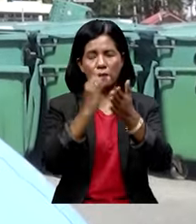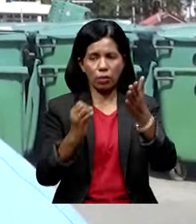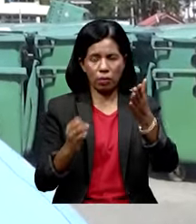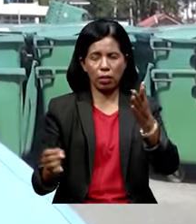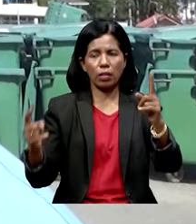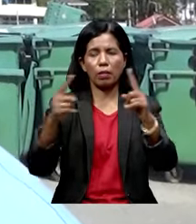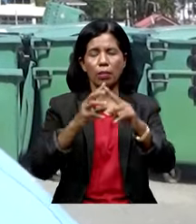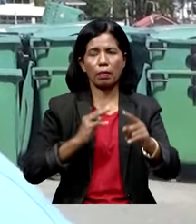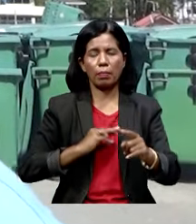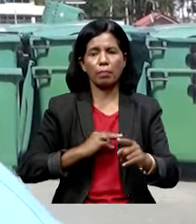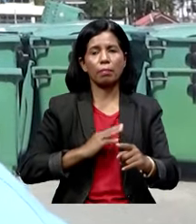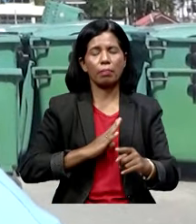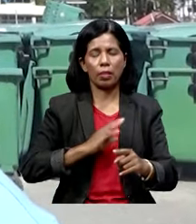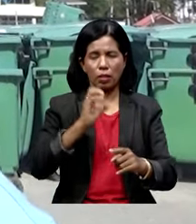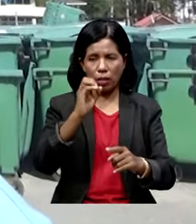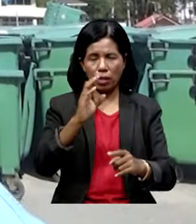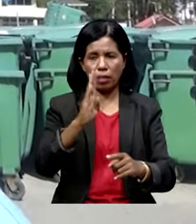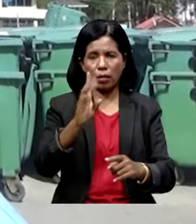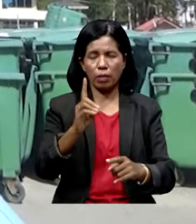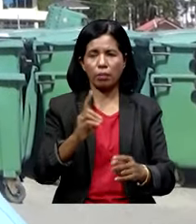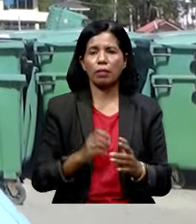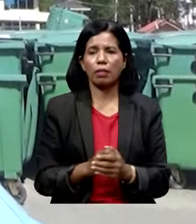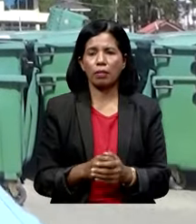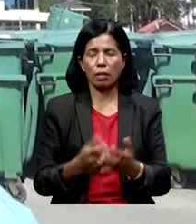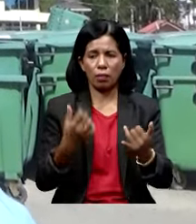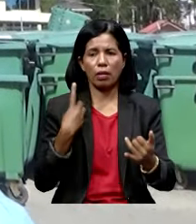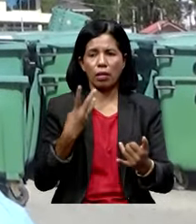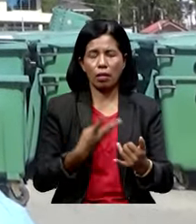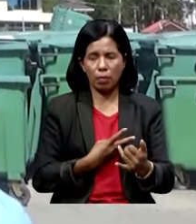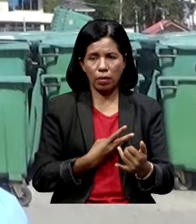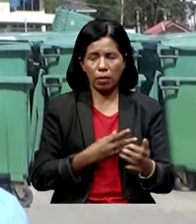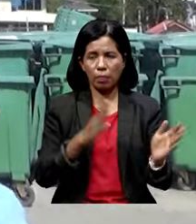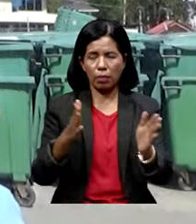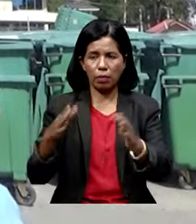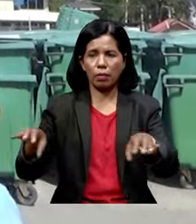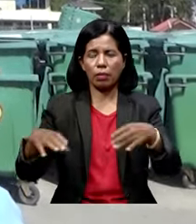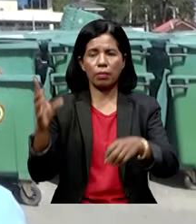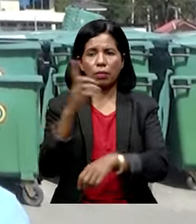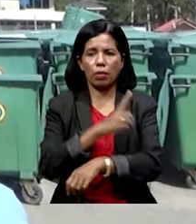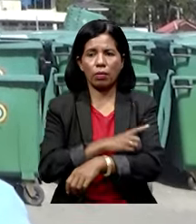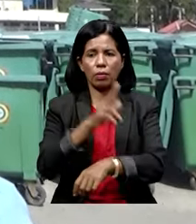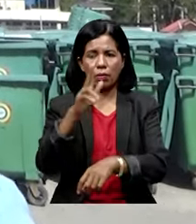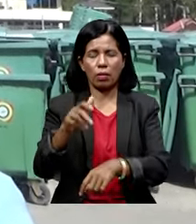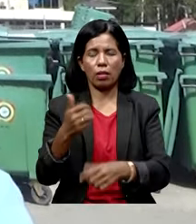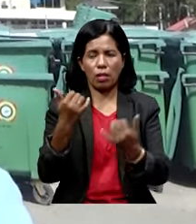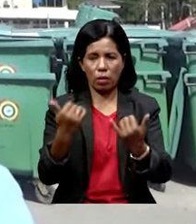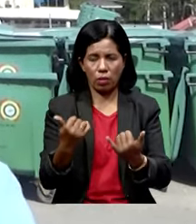bidau, né? E01. Agora, provisoriamente, a mim be se serviço lorontolo, ohen